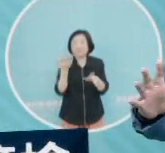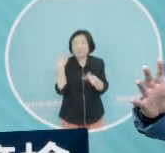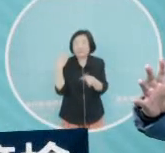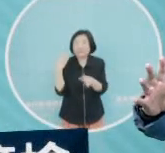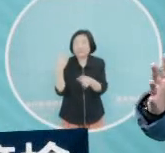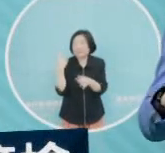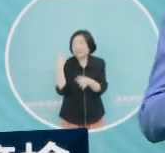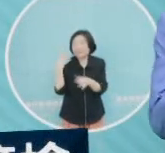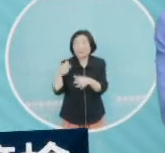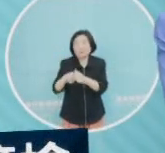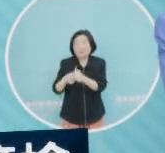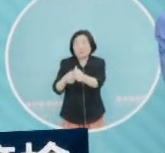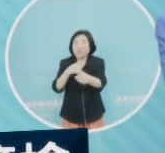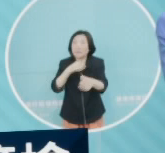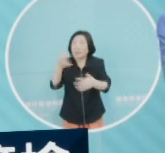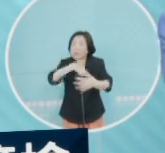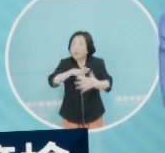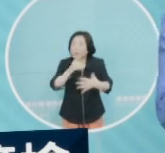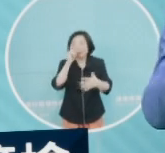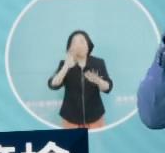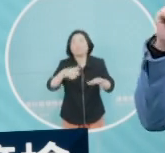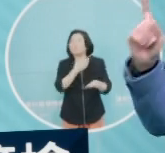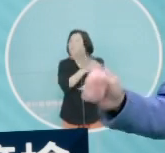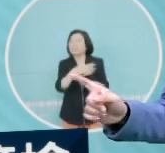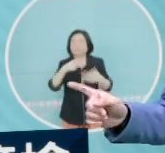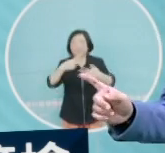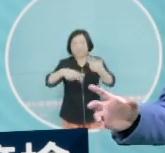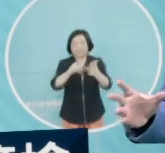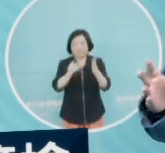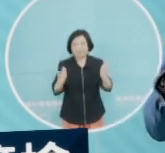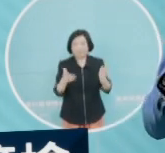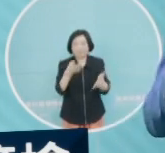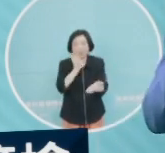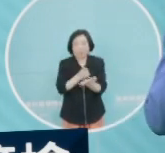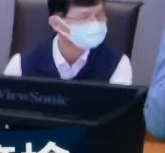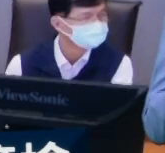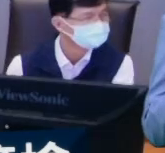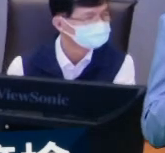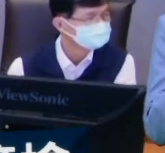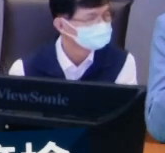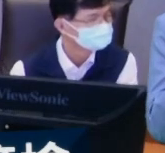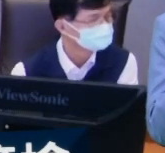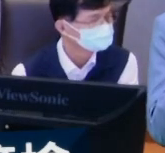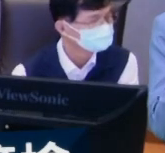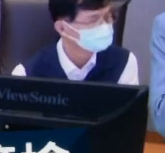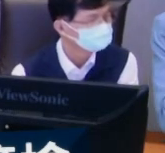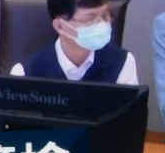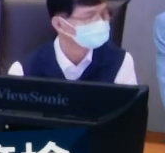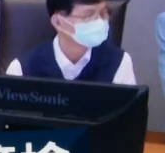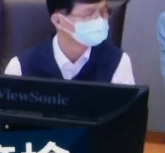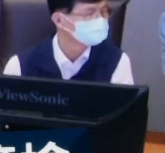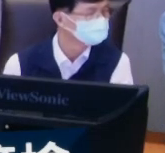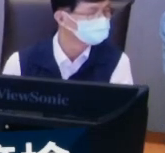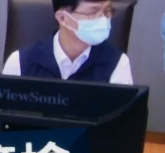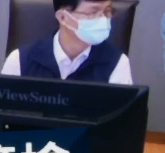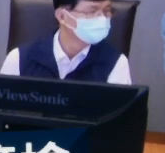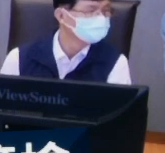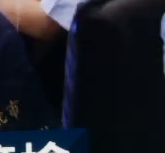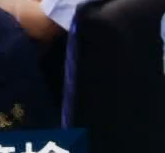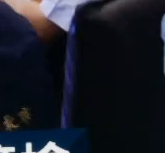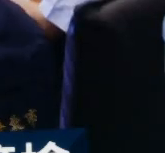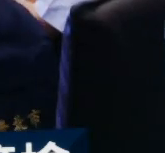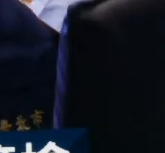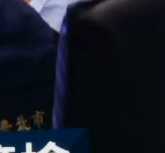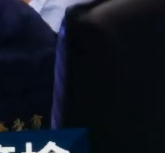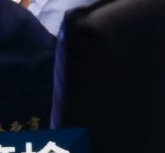演练的，当然包含了新北市跟台北市。当然新北市最后还是认为升四级啊是中央